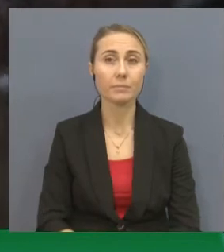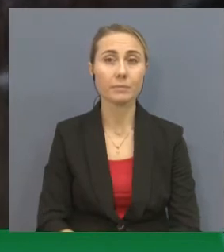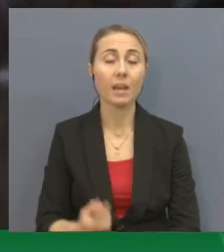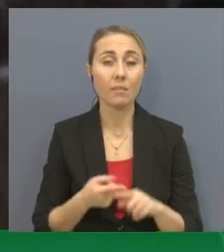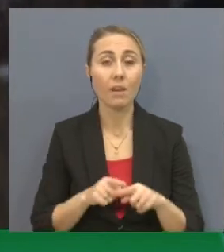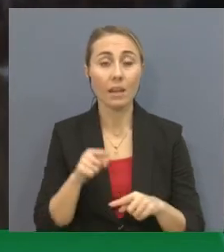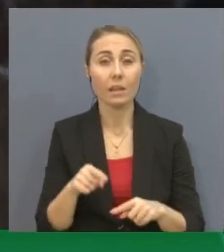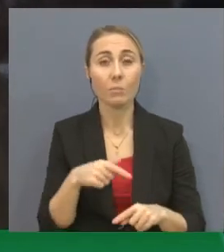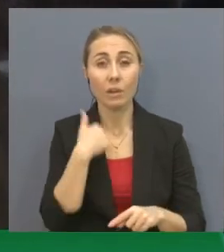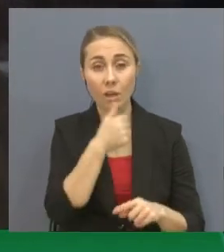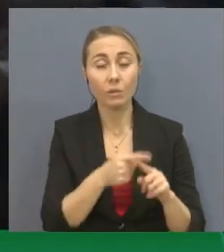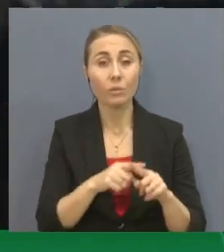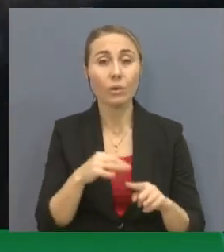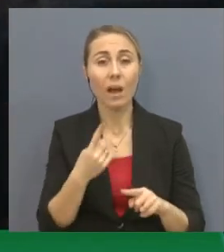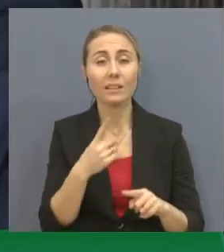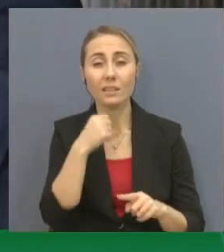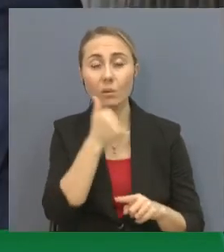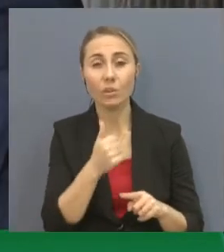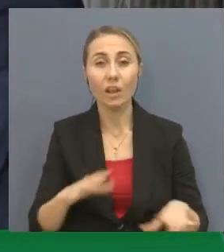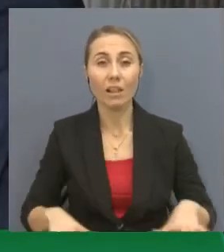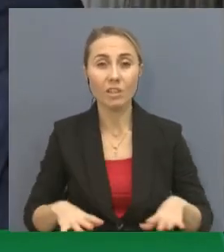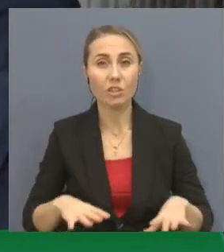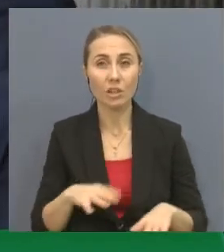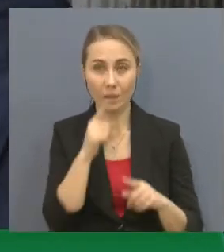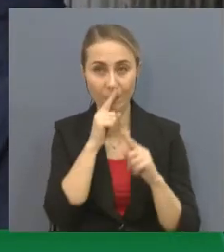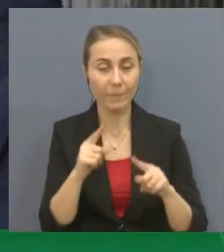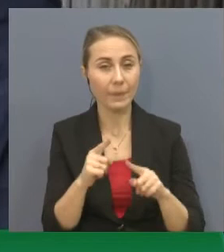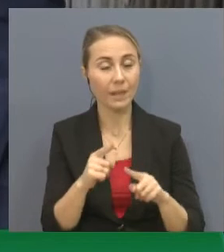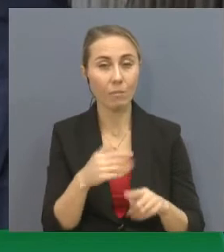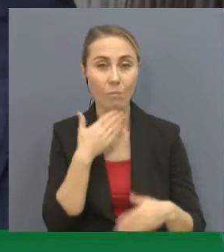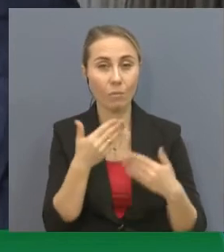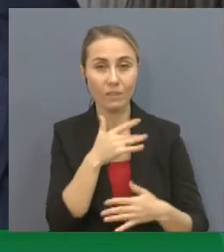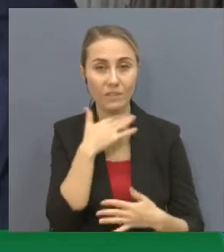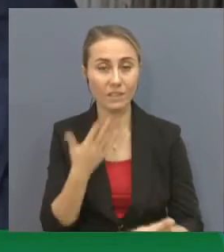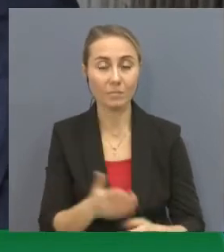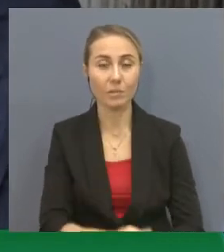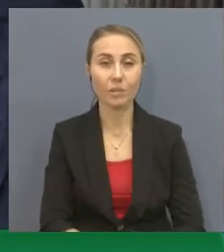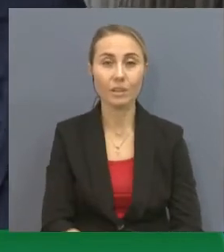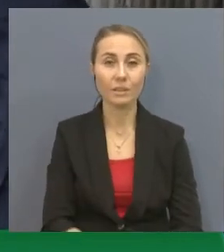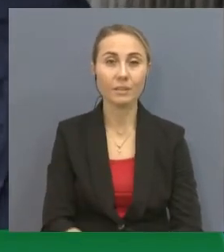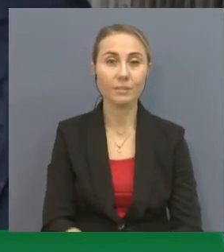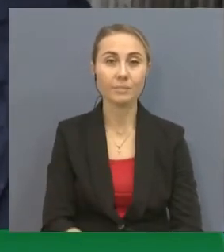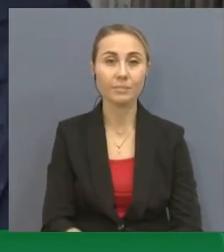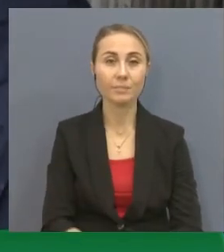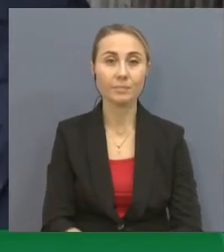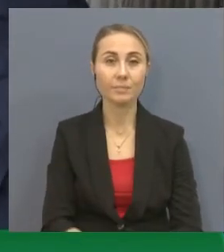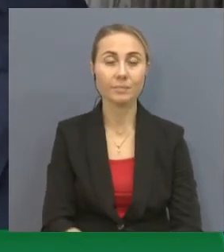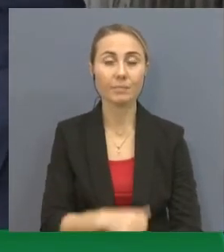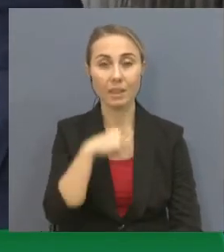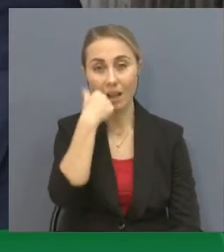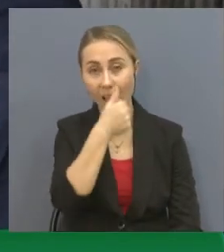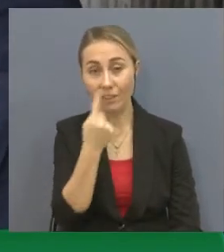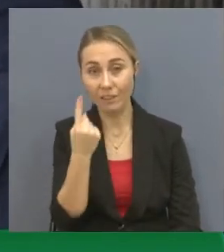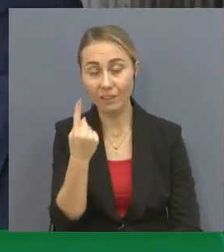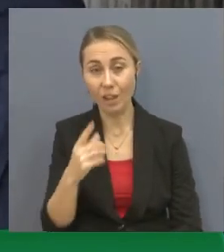особенно спрос на годовалых лошадей до сыну или top to shop for the shadow годовалых мы